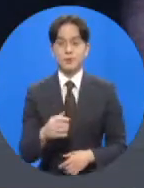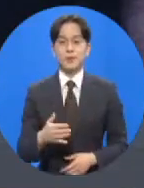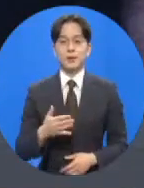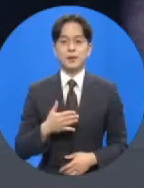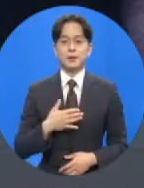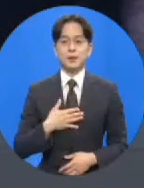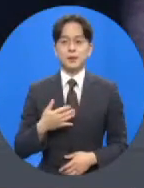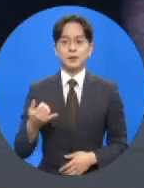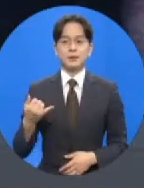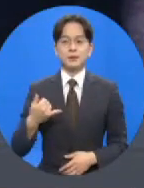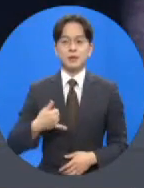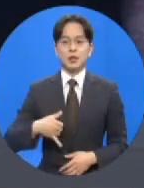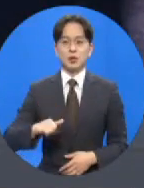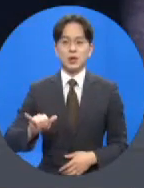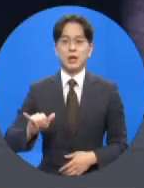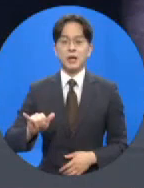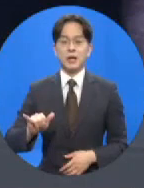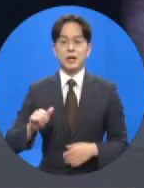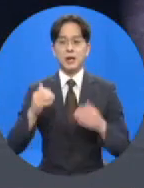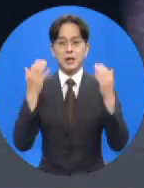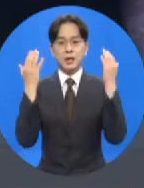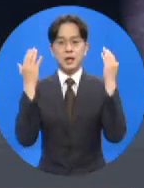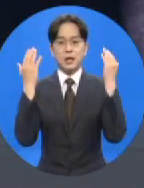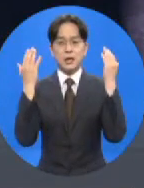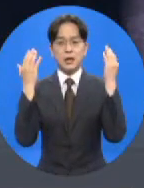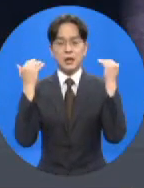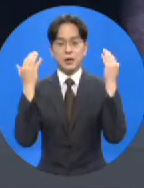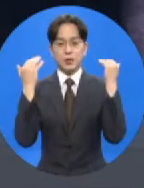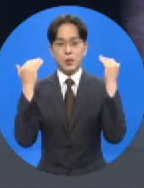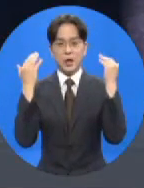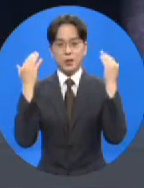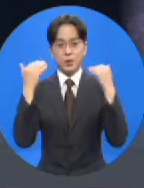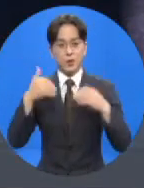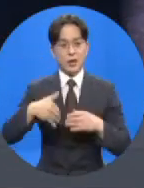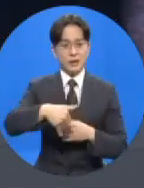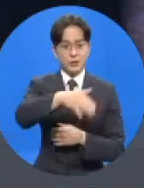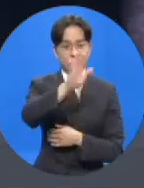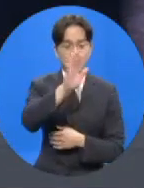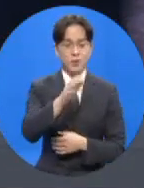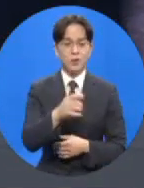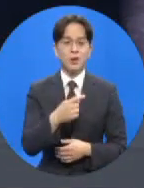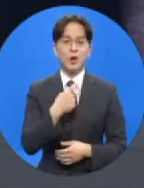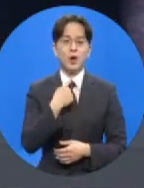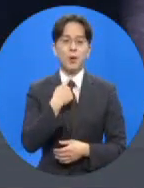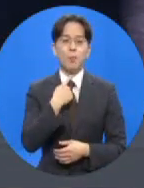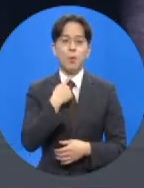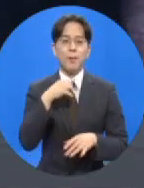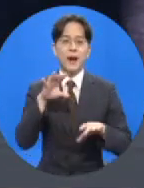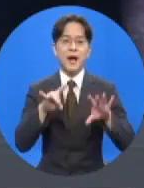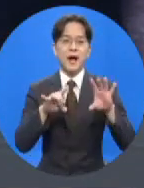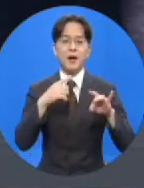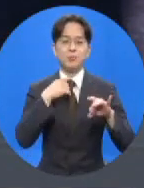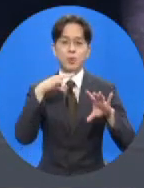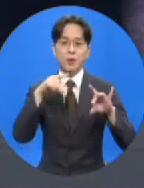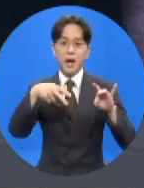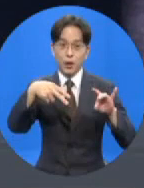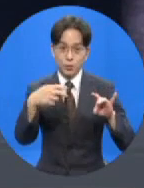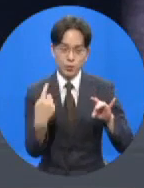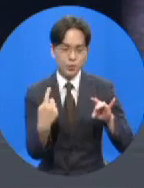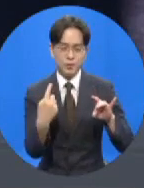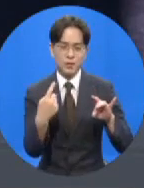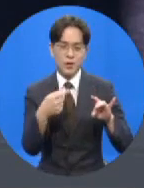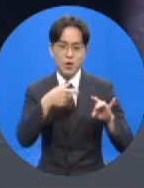후에 목마른 것도 참고 계속 마스크를 쓰다 집에 와서야 물을 마셨다. 하루 종일 학교에서 마스크를 못